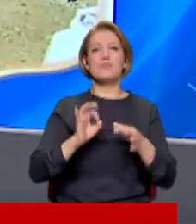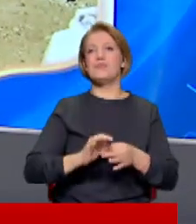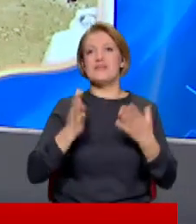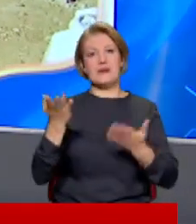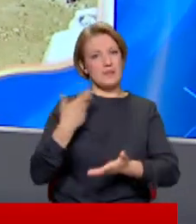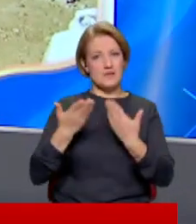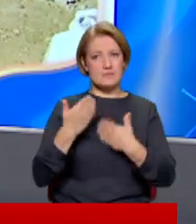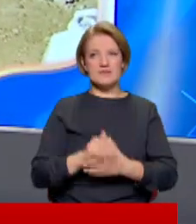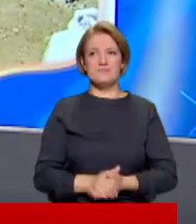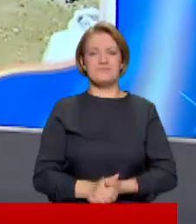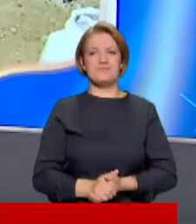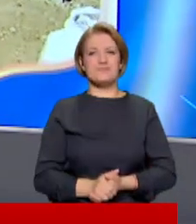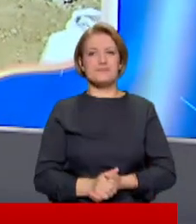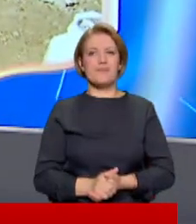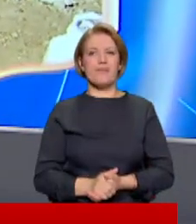nedir?